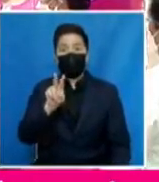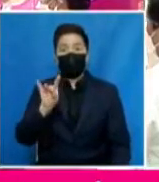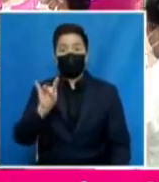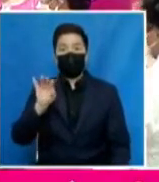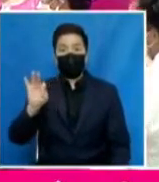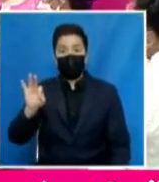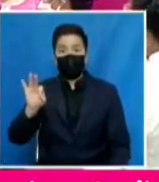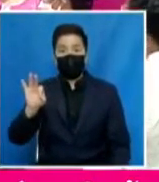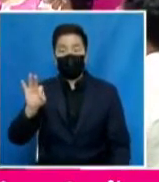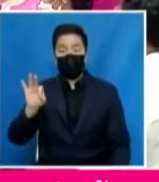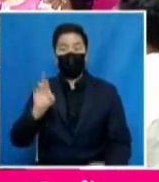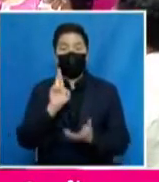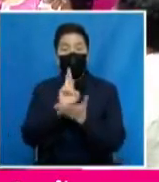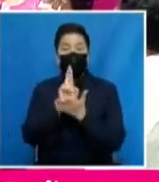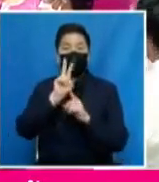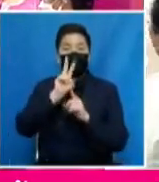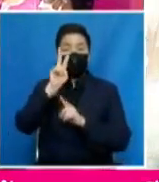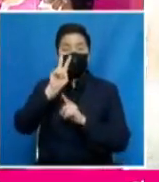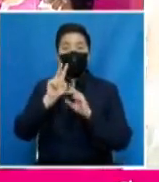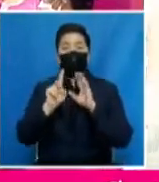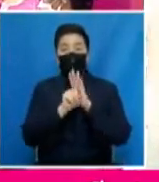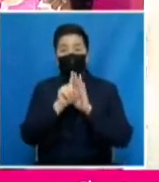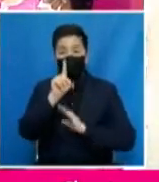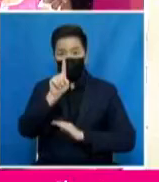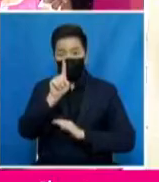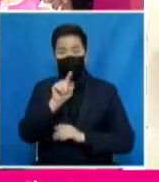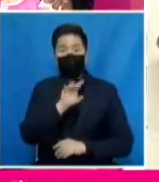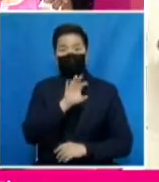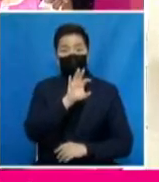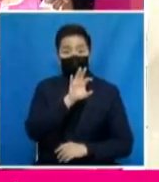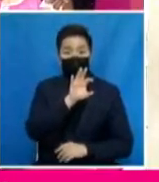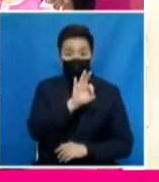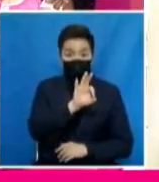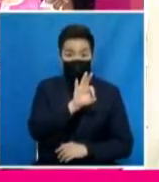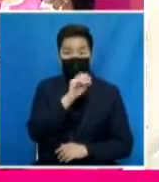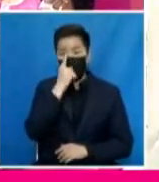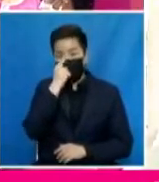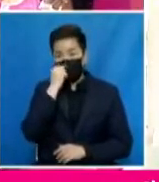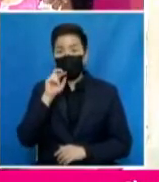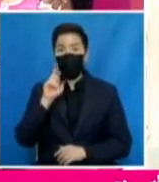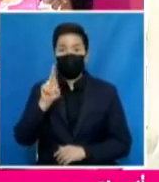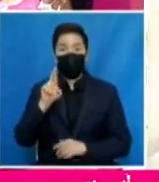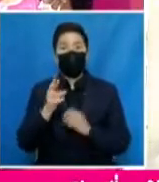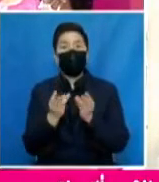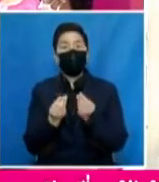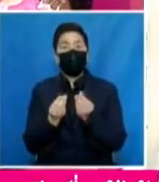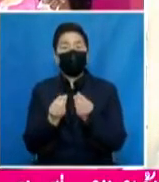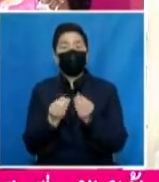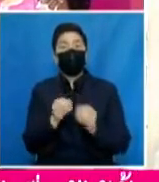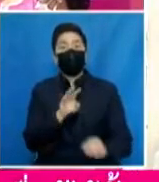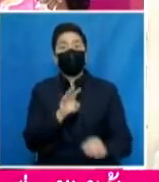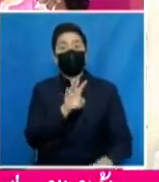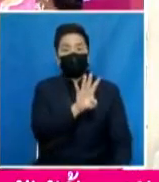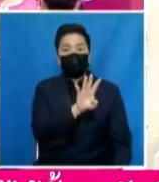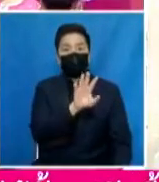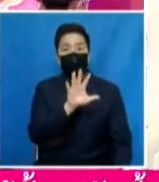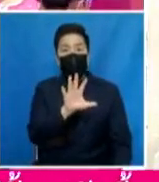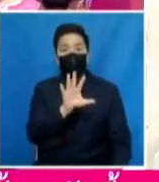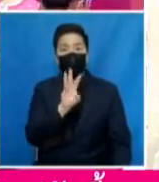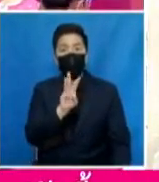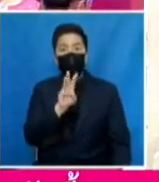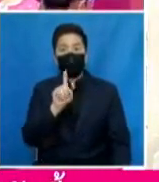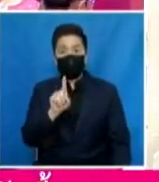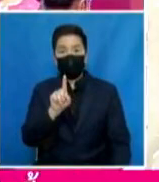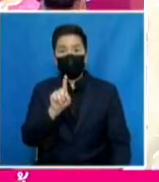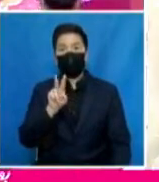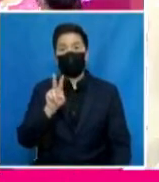9อันดับที่2หมุน1ครั้งงวดที่9หมวดอักษร R เลขที่ออก4 5 6 1